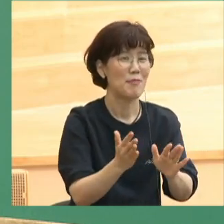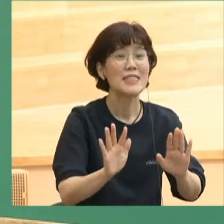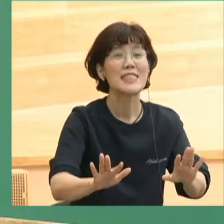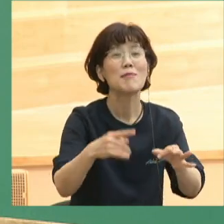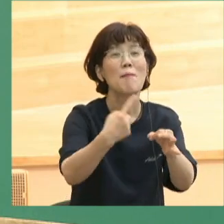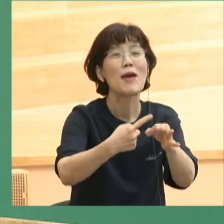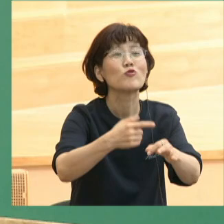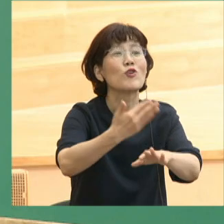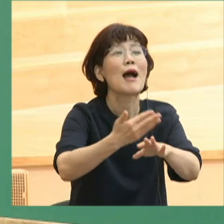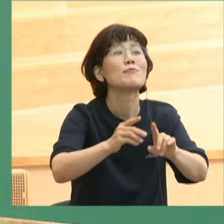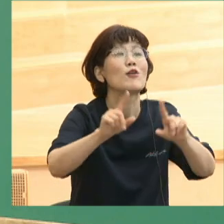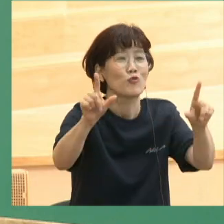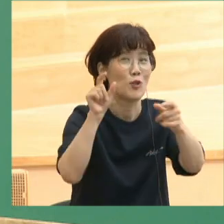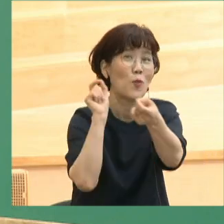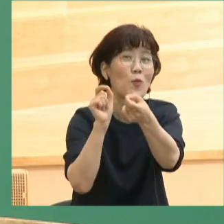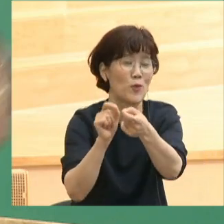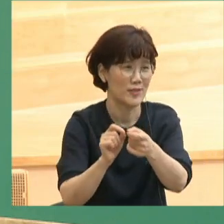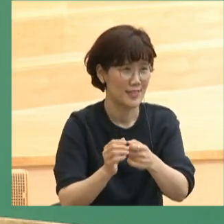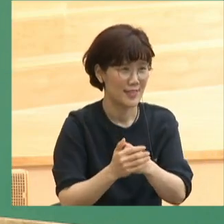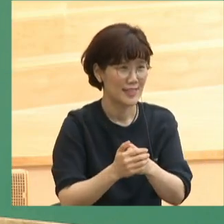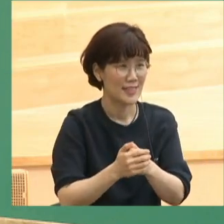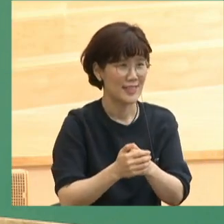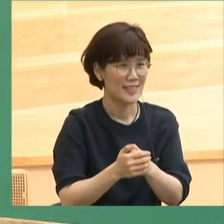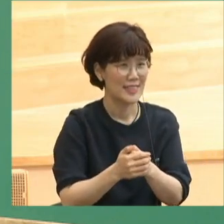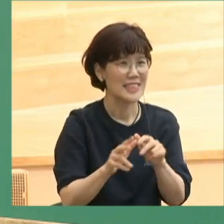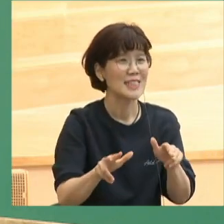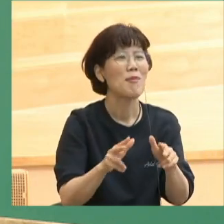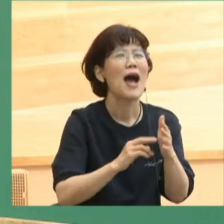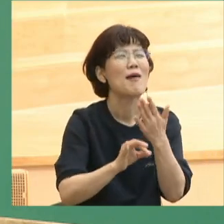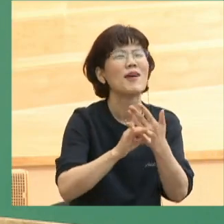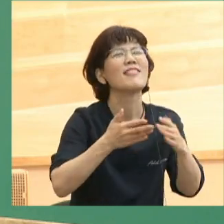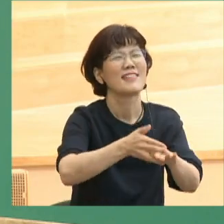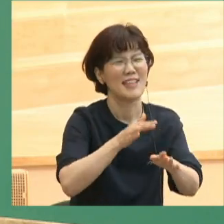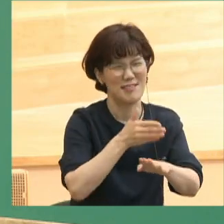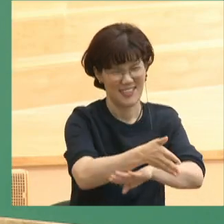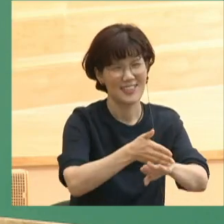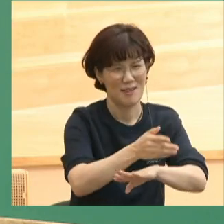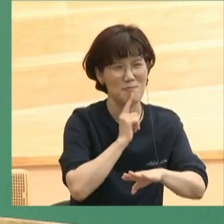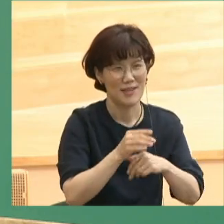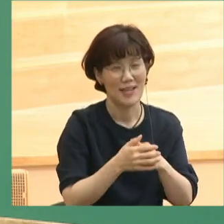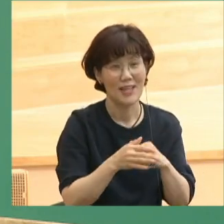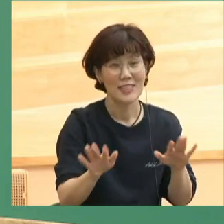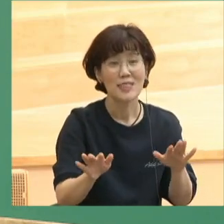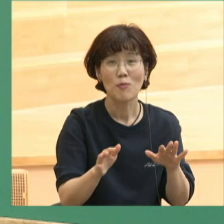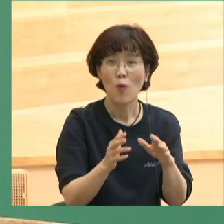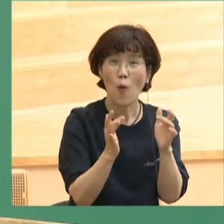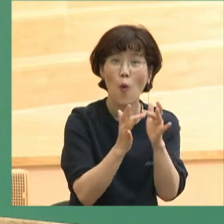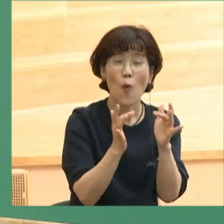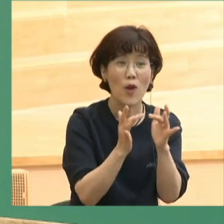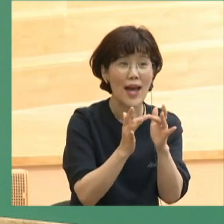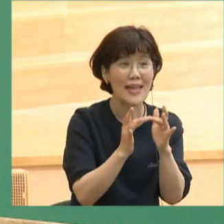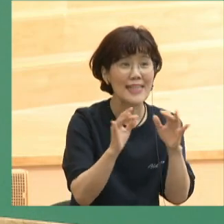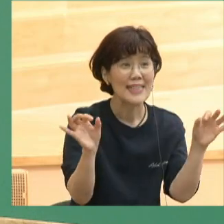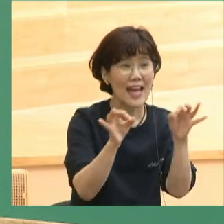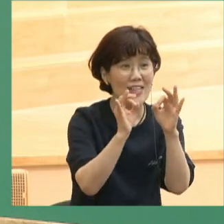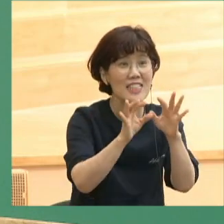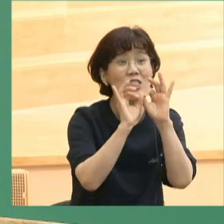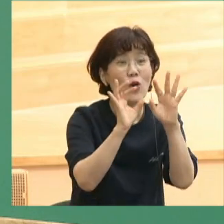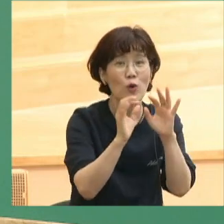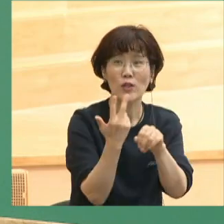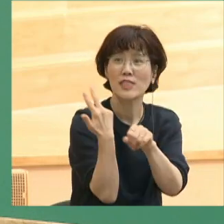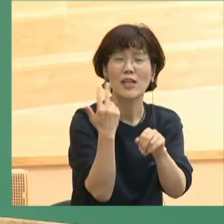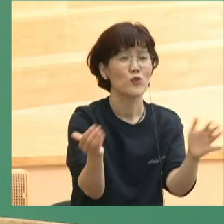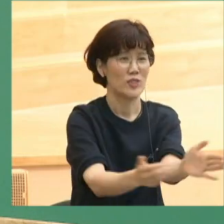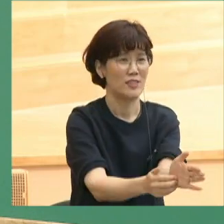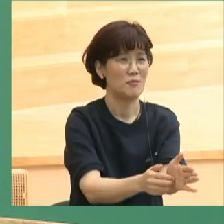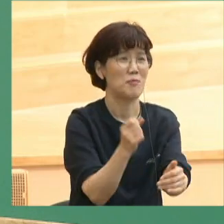맥주감사절이 이제 몇 주 있으면 다가오는데. 예를 들면 이게 온라인 단기 선교 신청도 지난주에 끝났다 그랬잖아요.